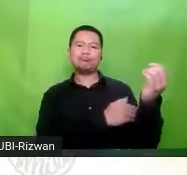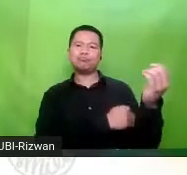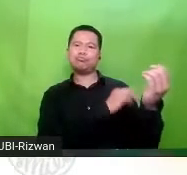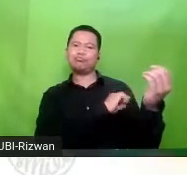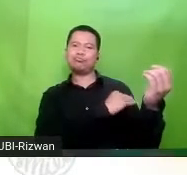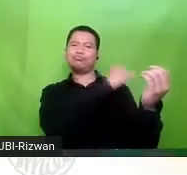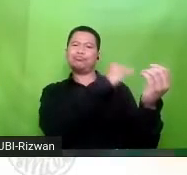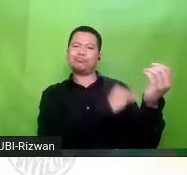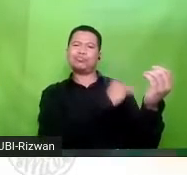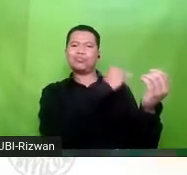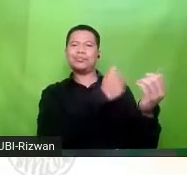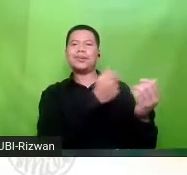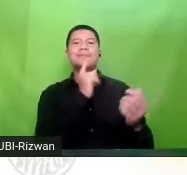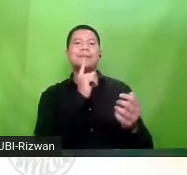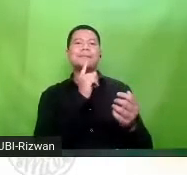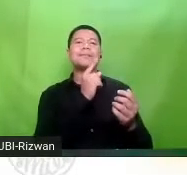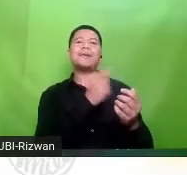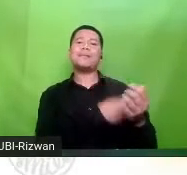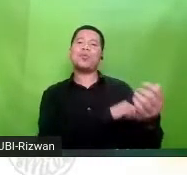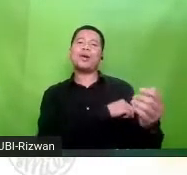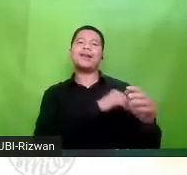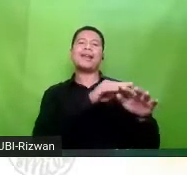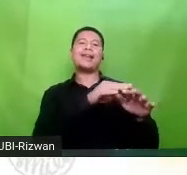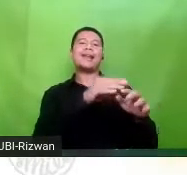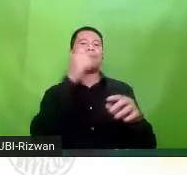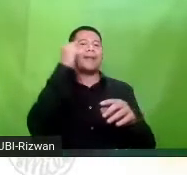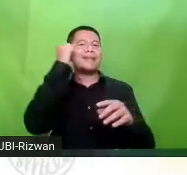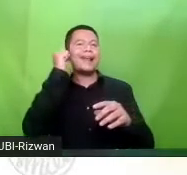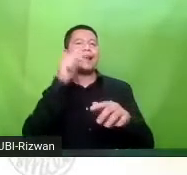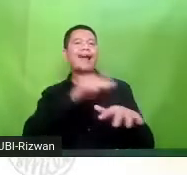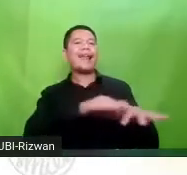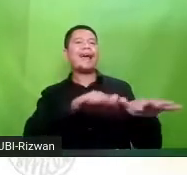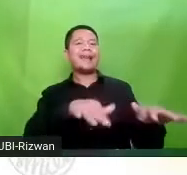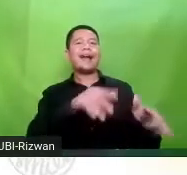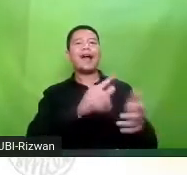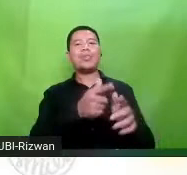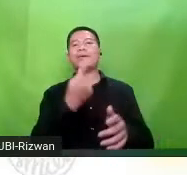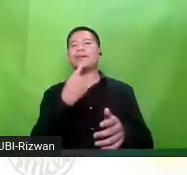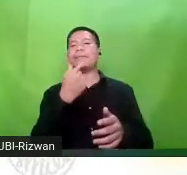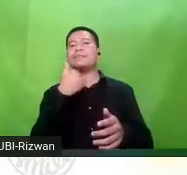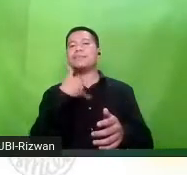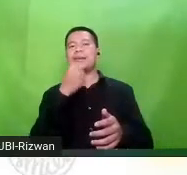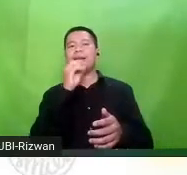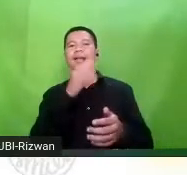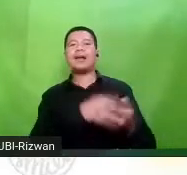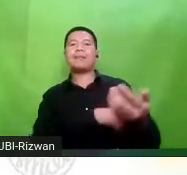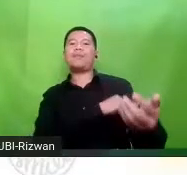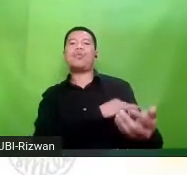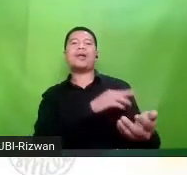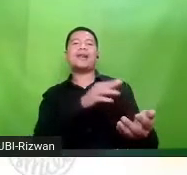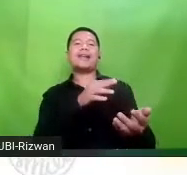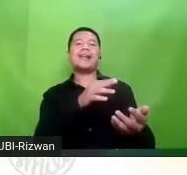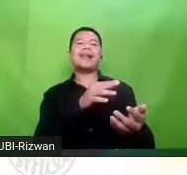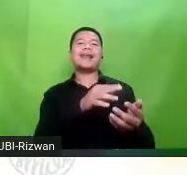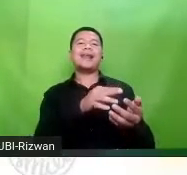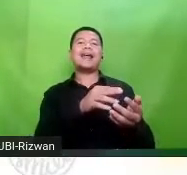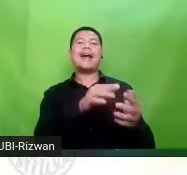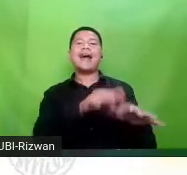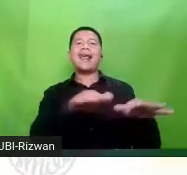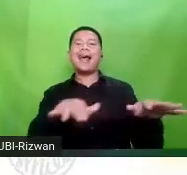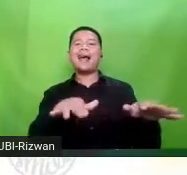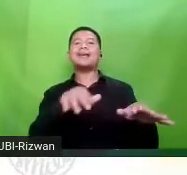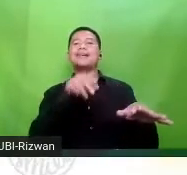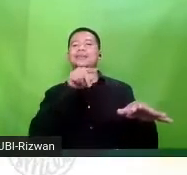anak atau kemudian kita kenal sebagai potensi akademiknya itu bisa kita kenali dengan